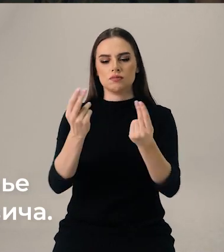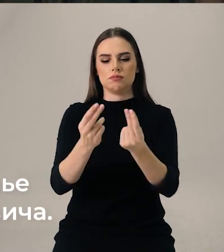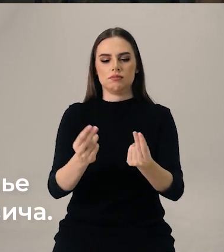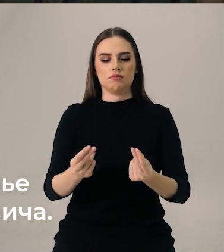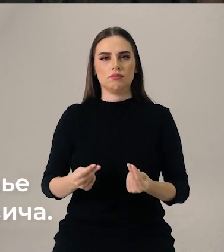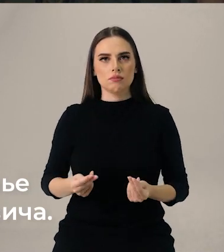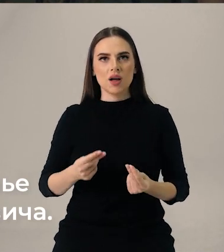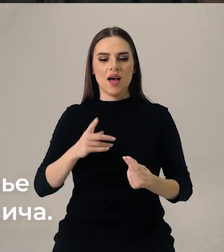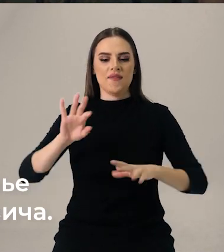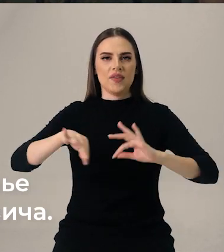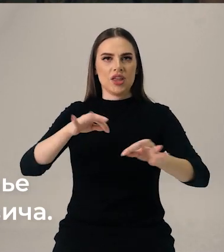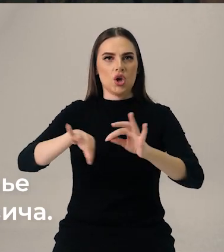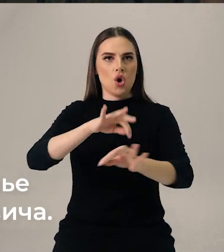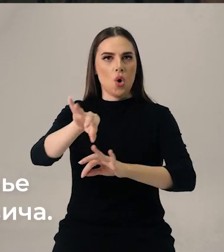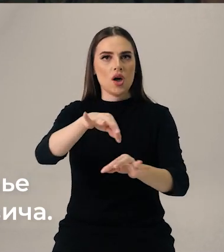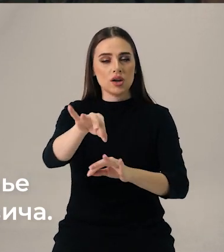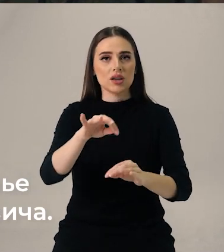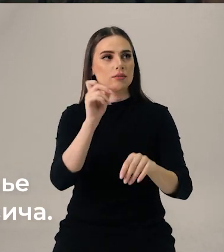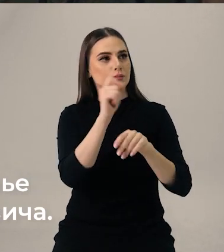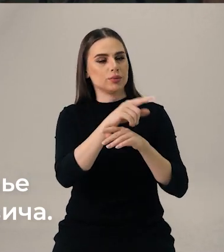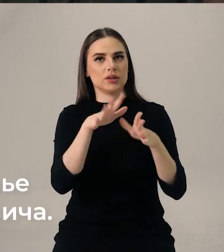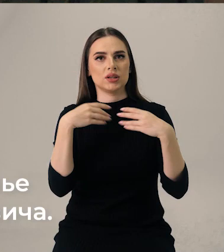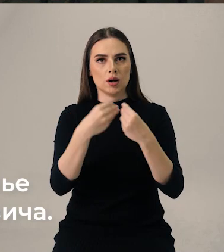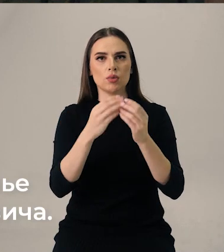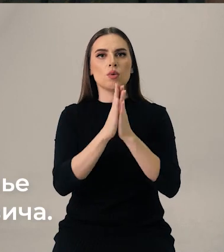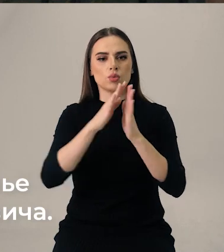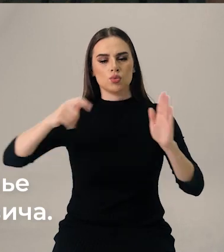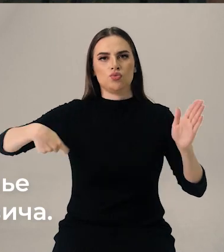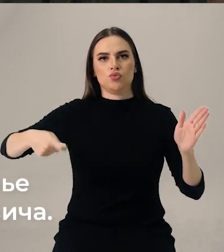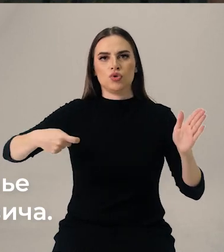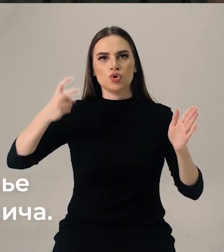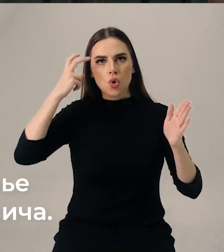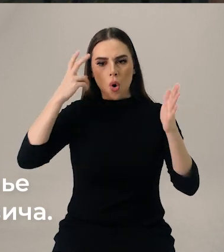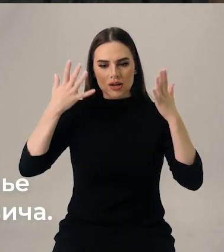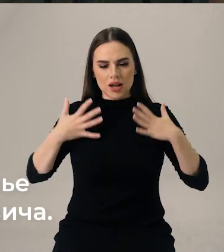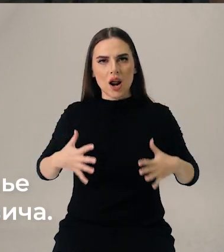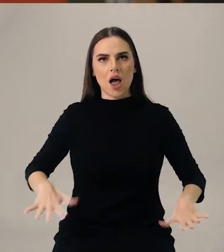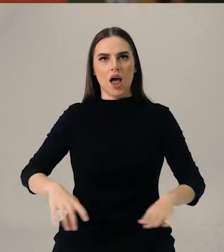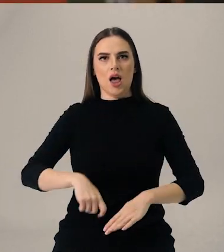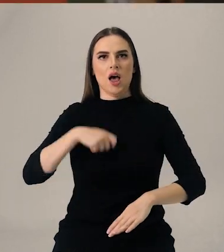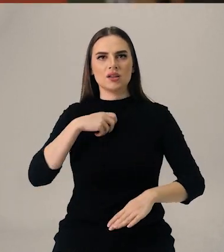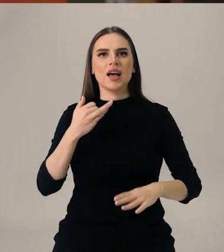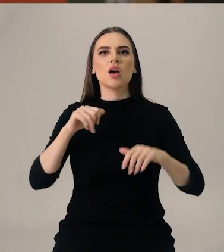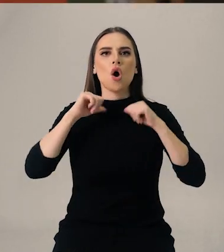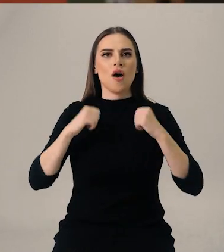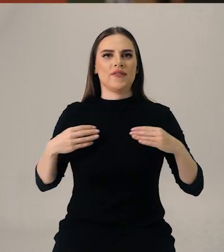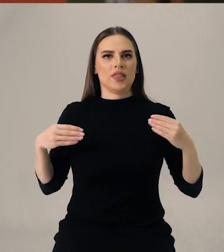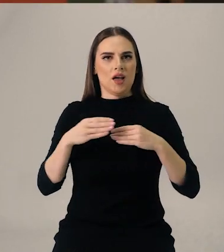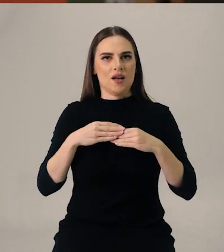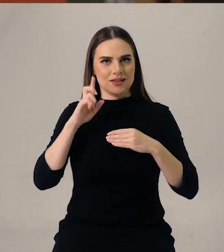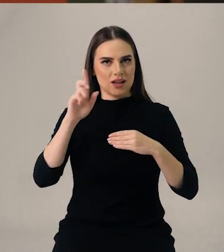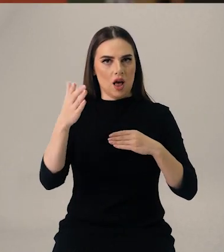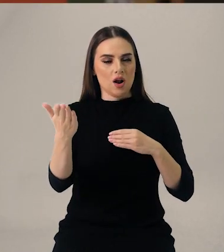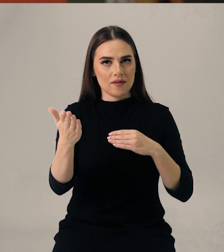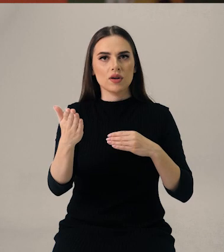эскизы, сделал выкройки и поручил семье сшить черную рясу Грозного и розовый кафтан царевича. Отдельное внимание